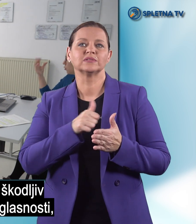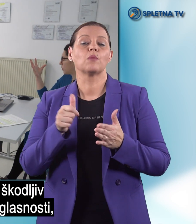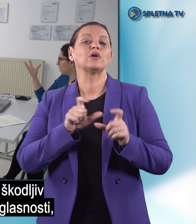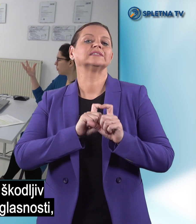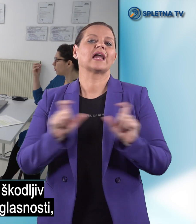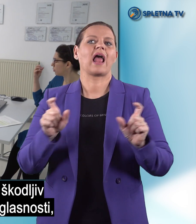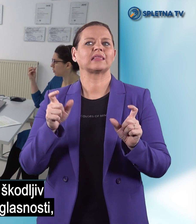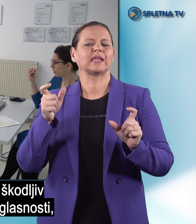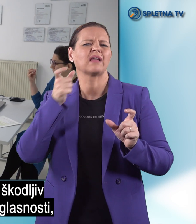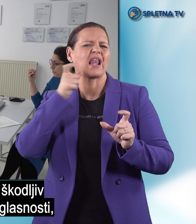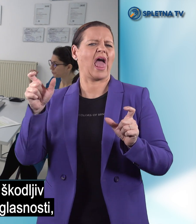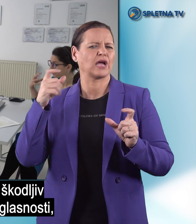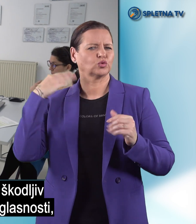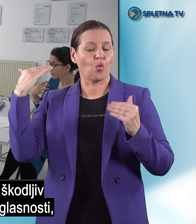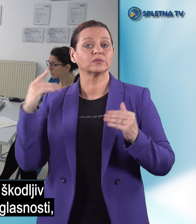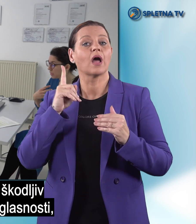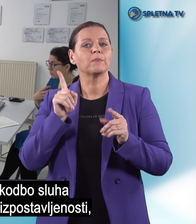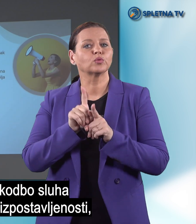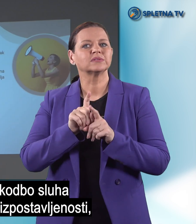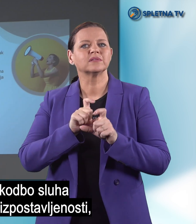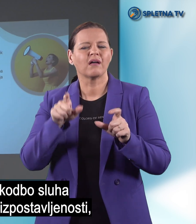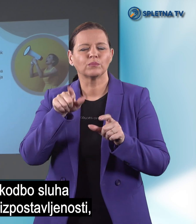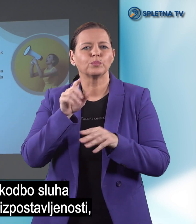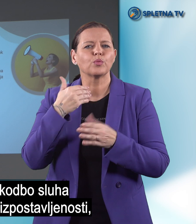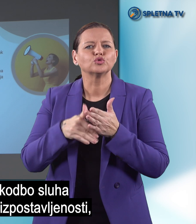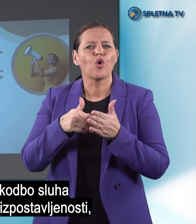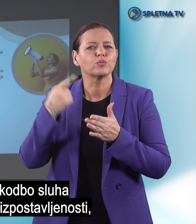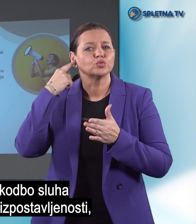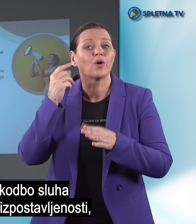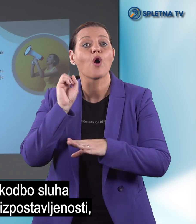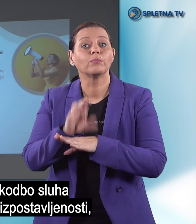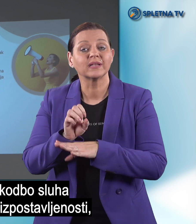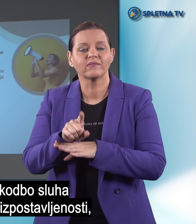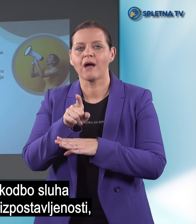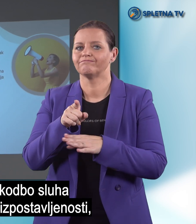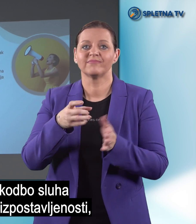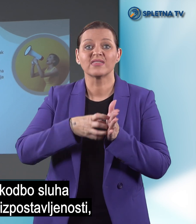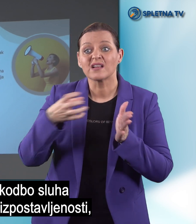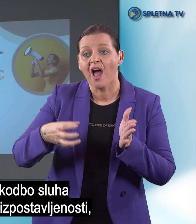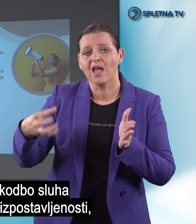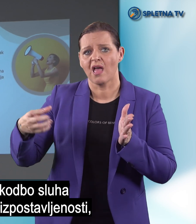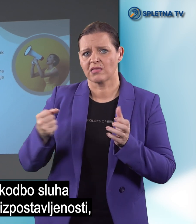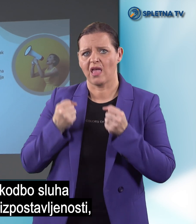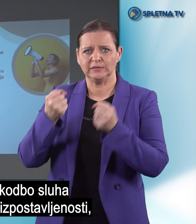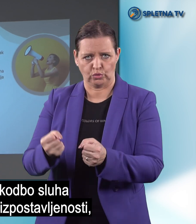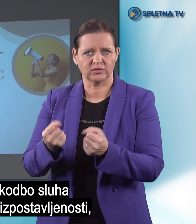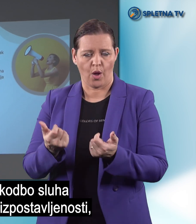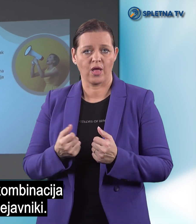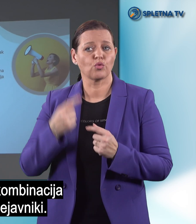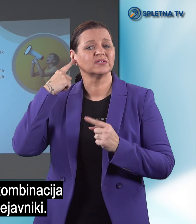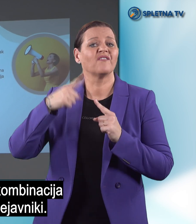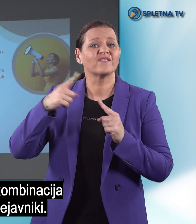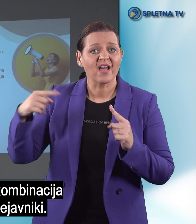zgolj zaradi glasnosti, temveč na poškodbo sluha vpliva tudi trajanje izpostavljenosti, frekvenca